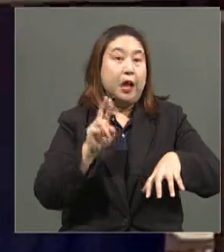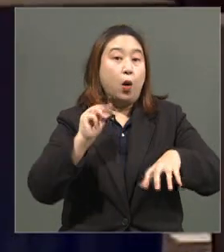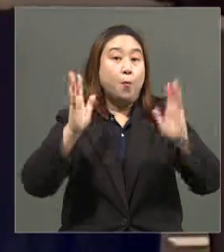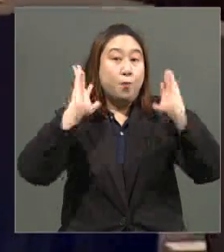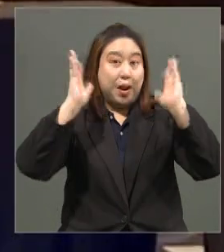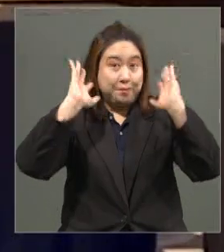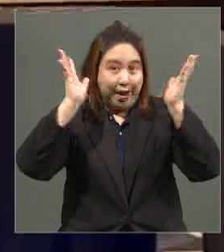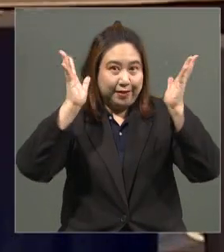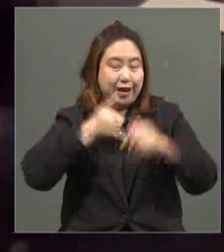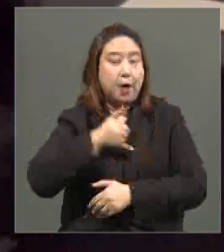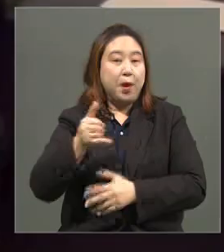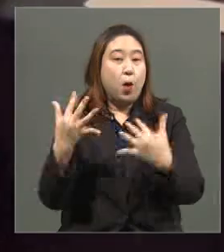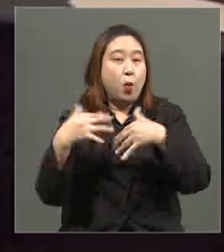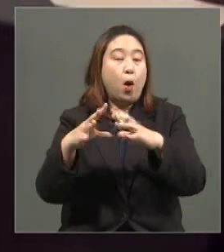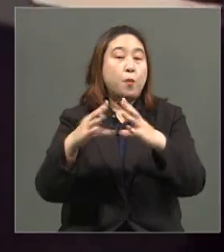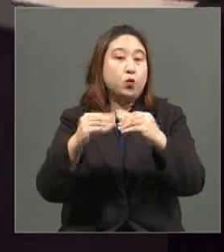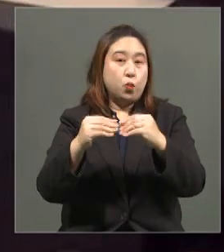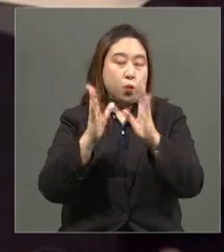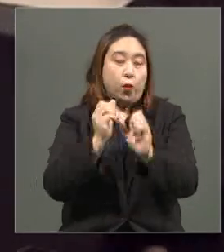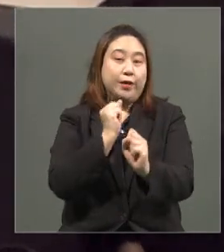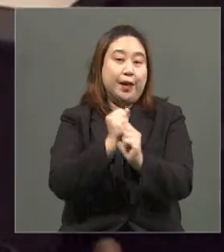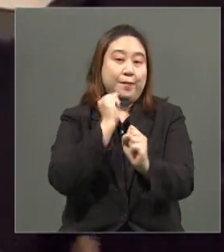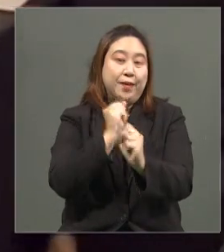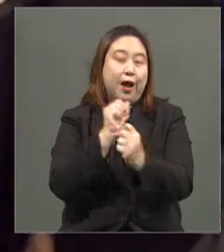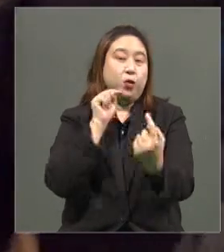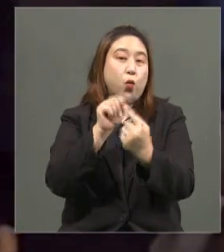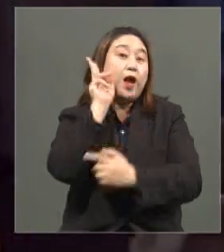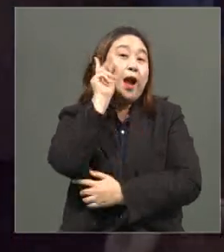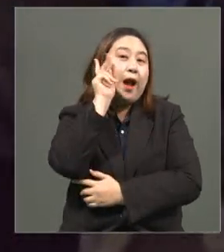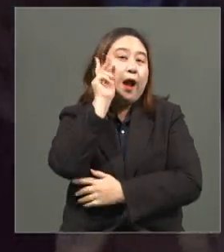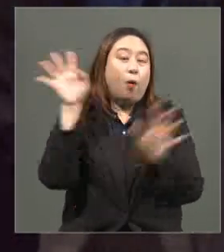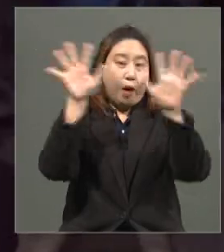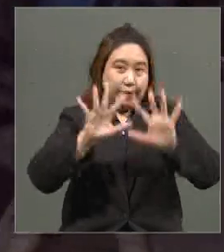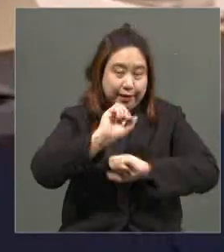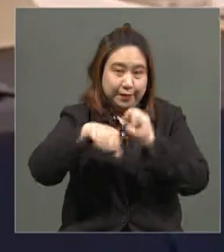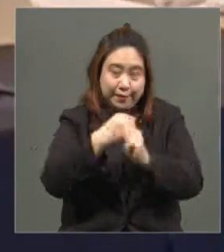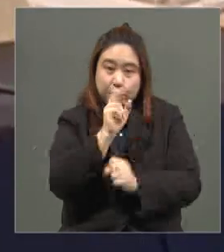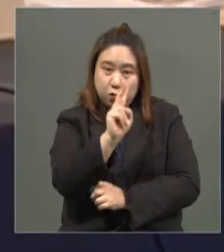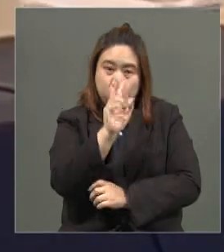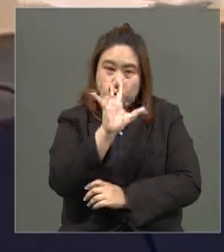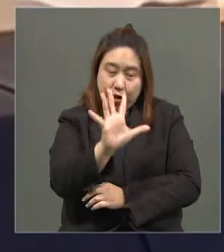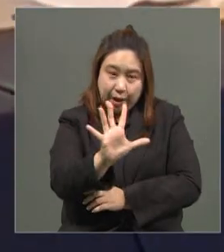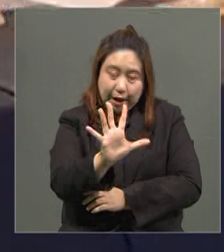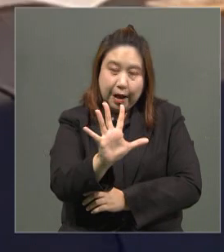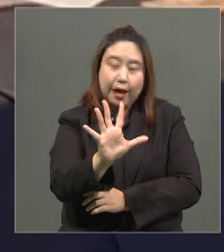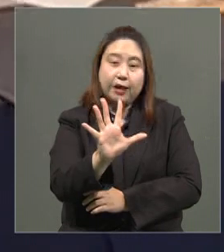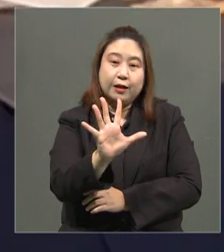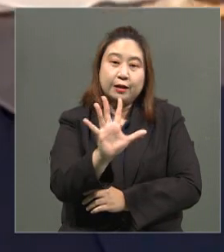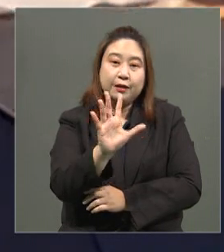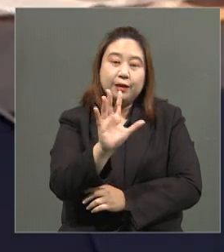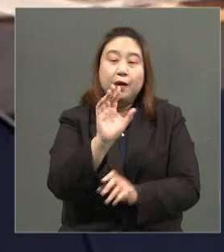ครับได้เข้าร่วมการประชุมเจ้าหน้าที่อาวุโสสารนิเทศอาเซียนครั้งที่ 21ระหว่างวันที่ 19ถ 20